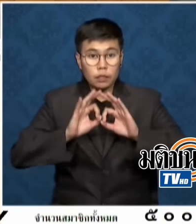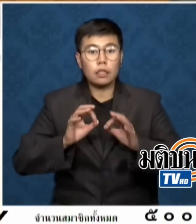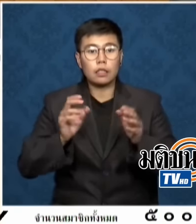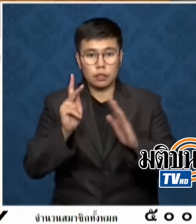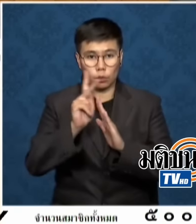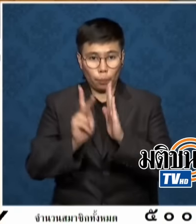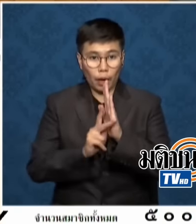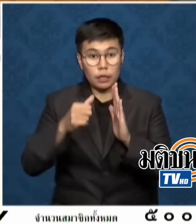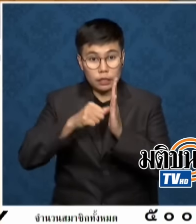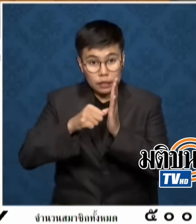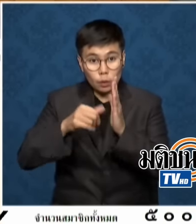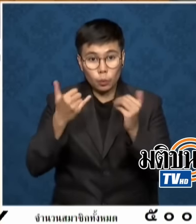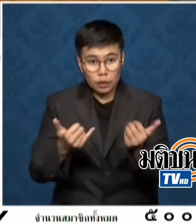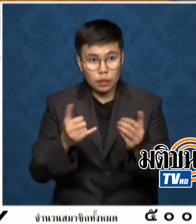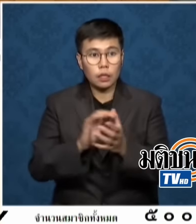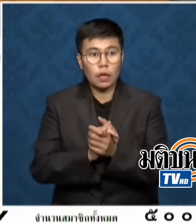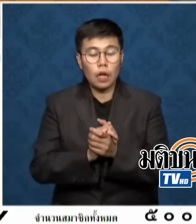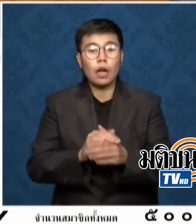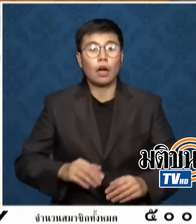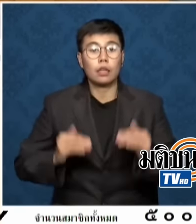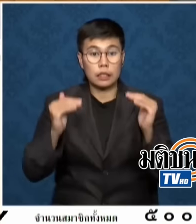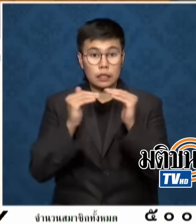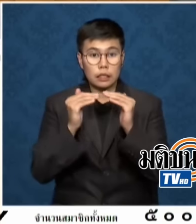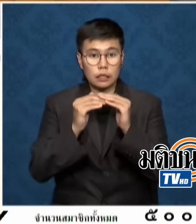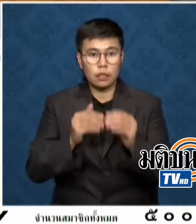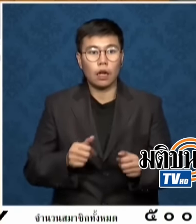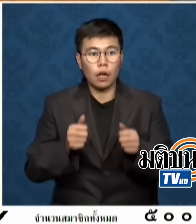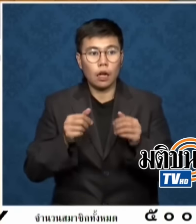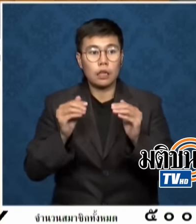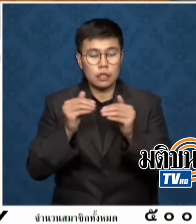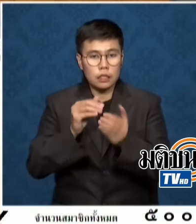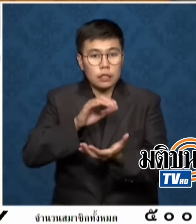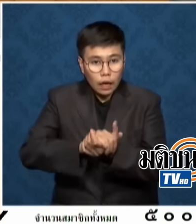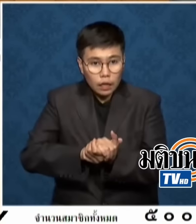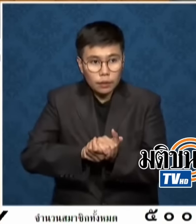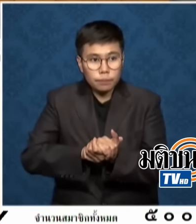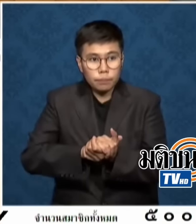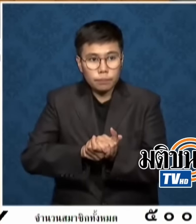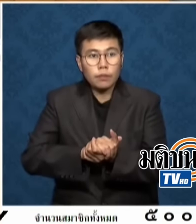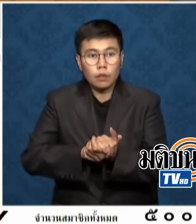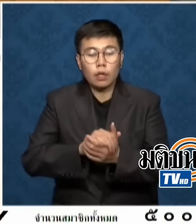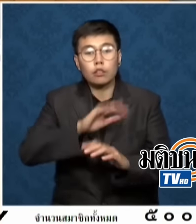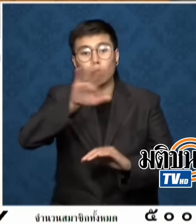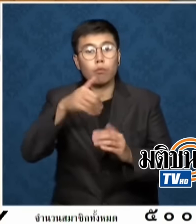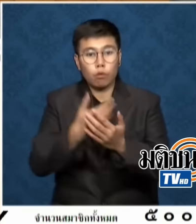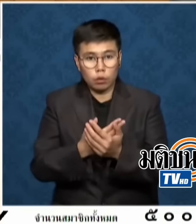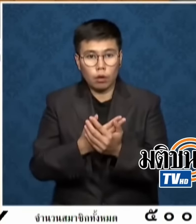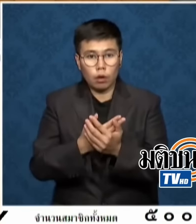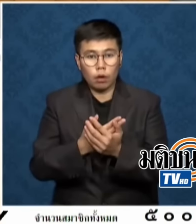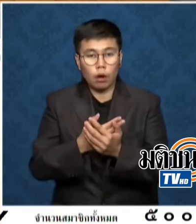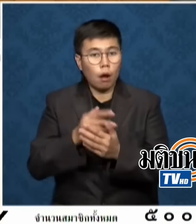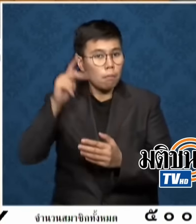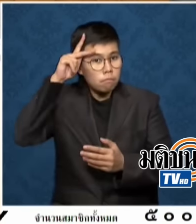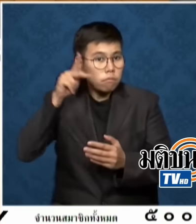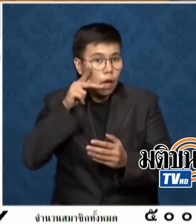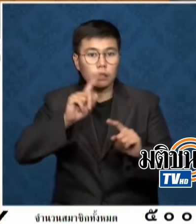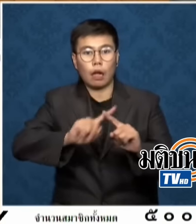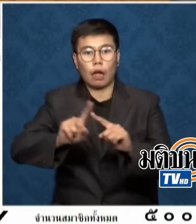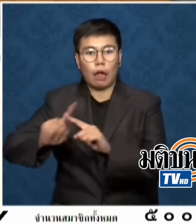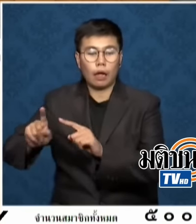ในวันนี้คือการให้สิทธิสมรสให้สิทธิสมรสที่เท่าเทียมกันทุกคนทุกเพศเพราะฉะ